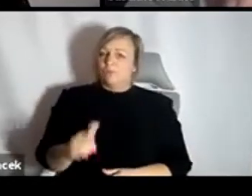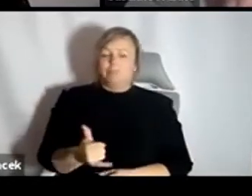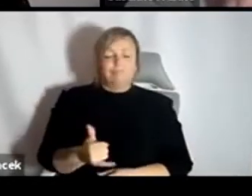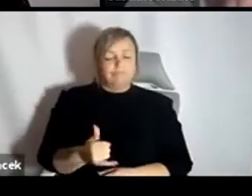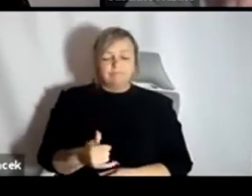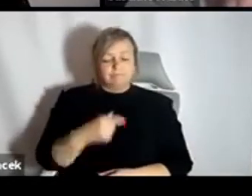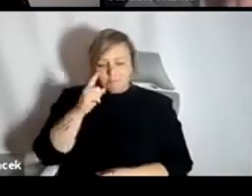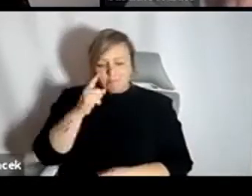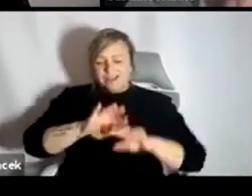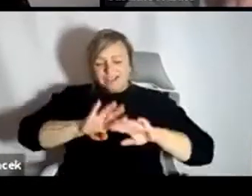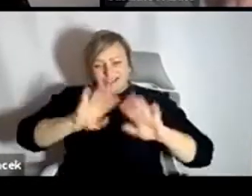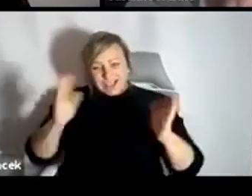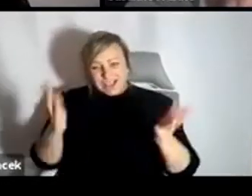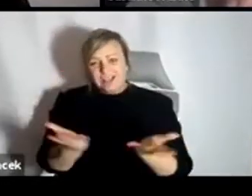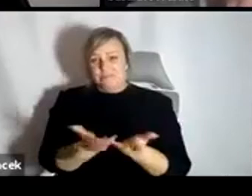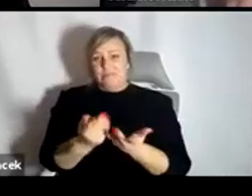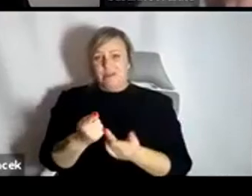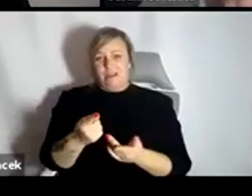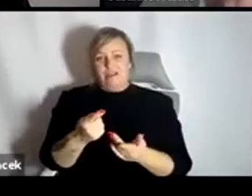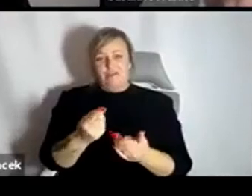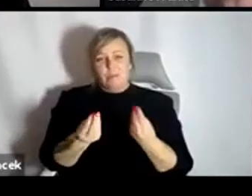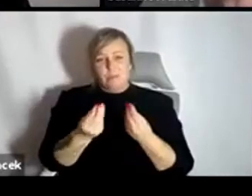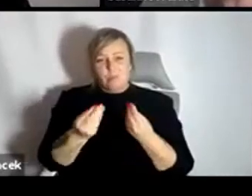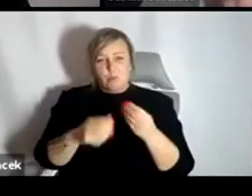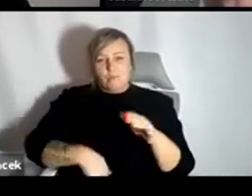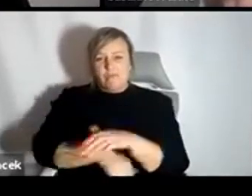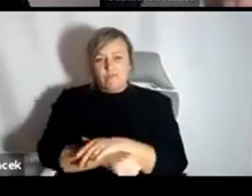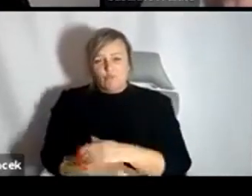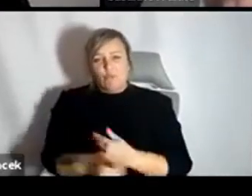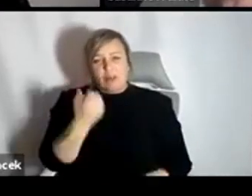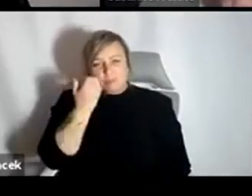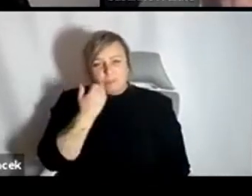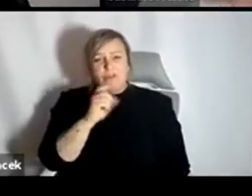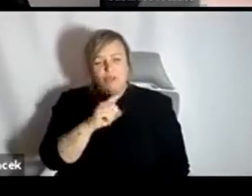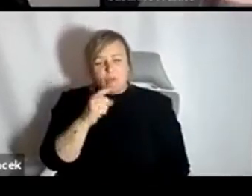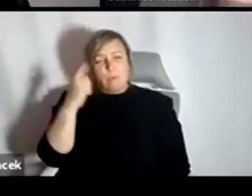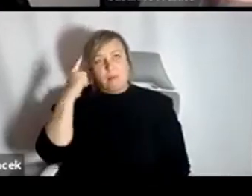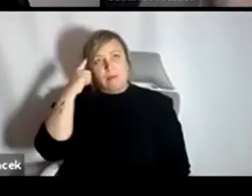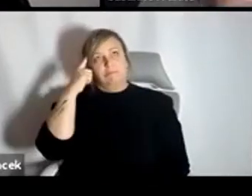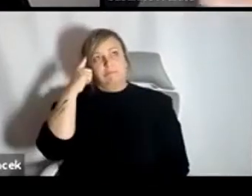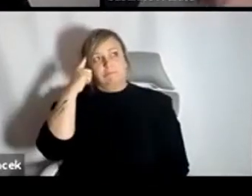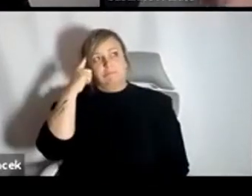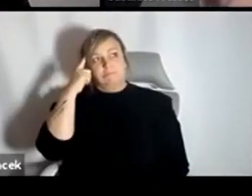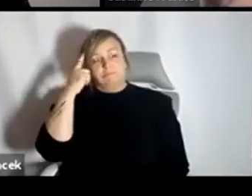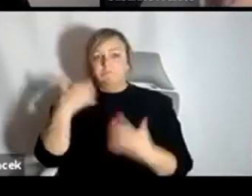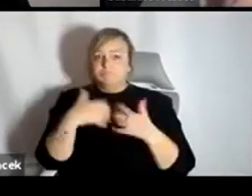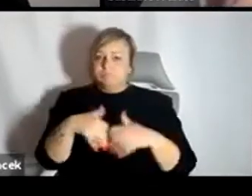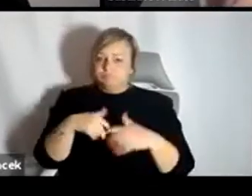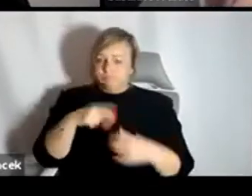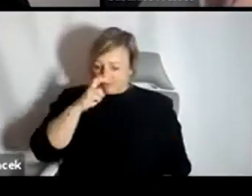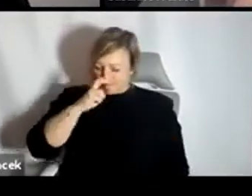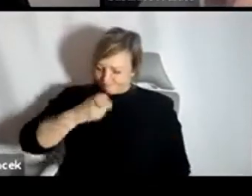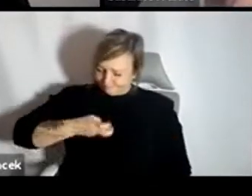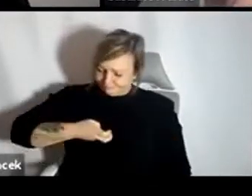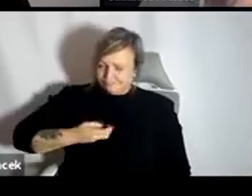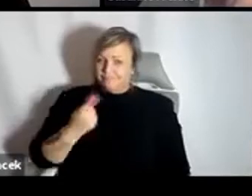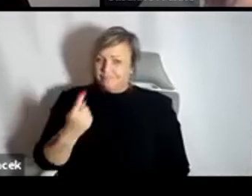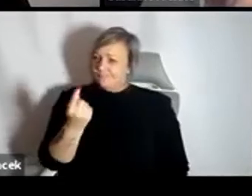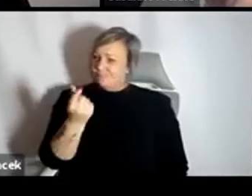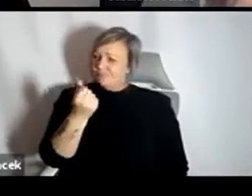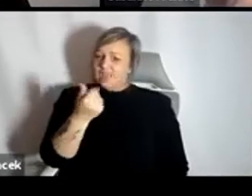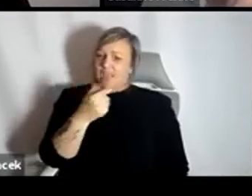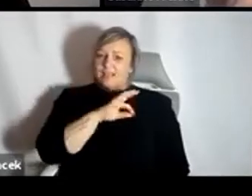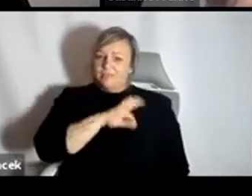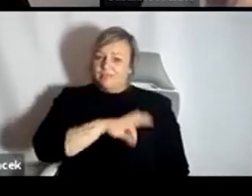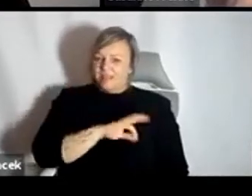der Profifußball darüber nachdenken, wie er überhaupt sein Geld verdient, wie er seinen Profit überhaupt macht, in